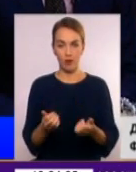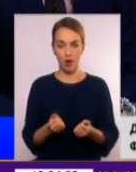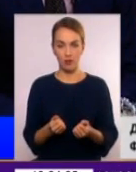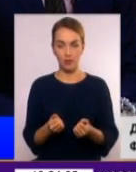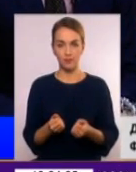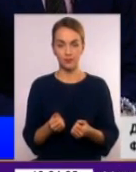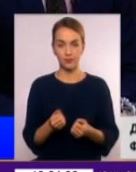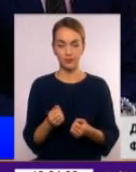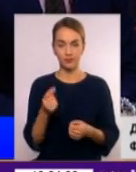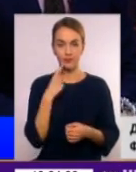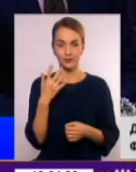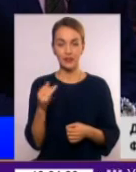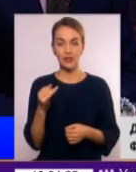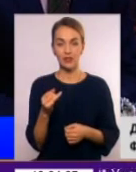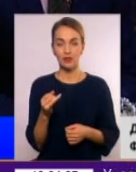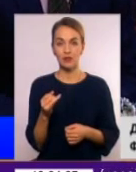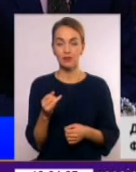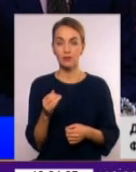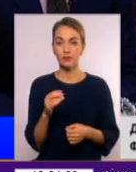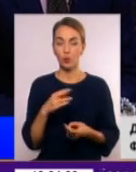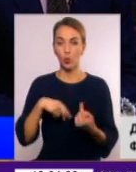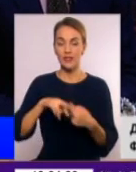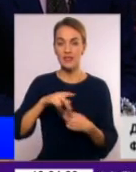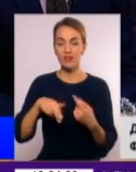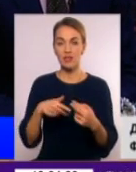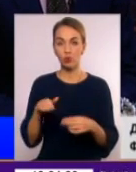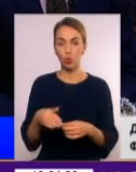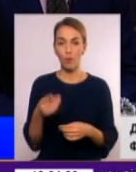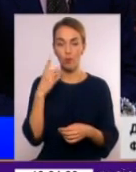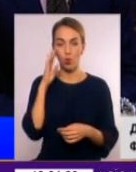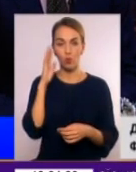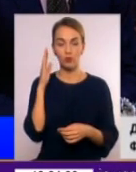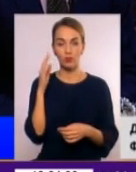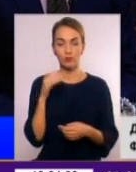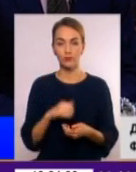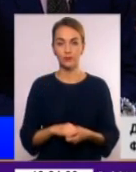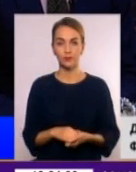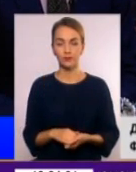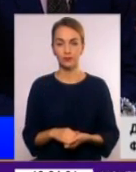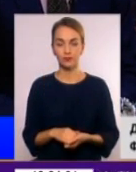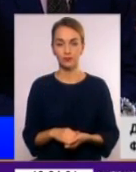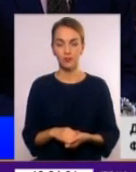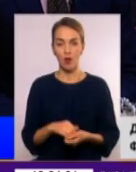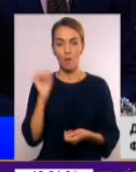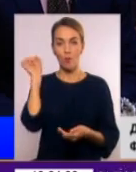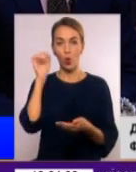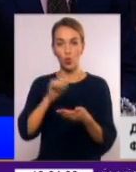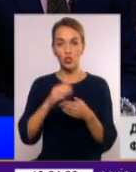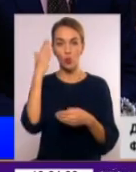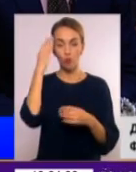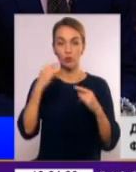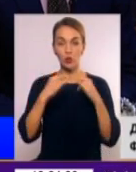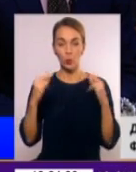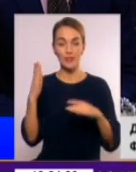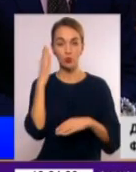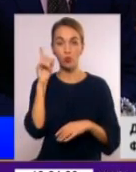И господин Беринет крутился, вертелся, потом положил голову на стол и заснул. И пока